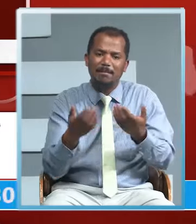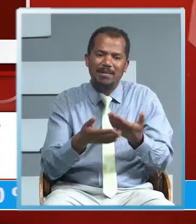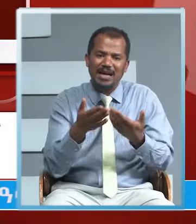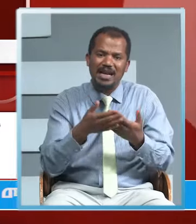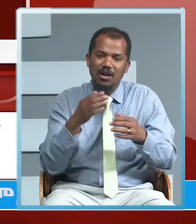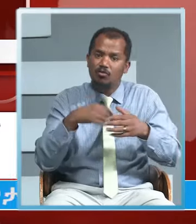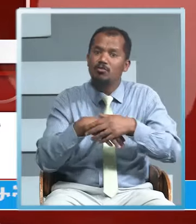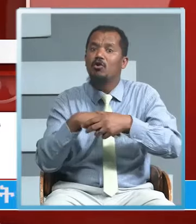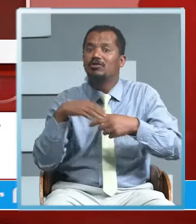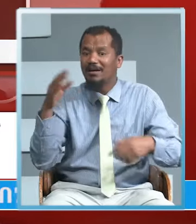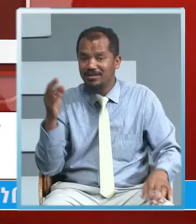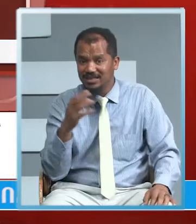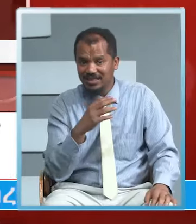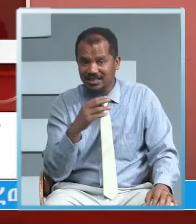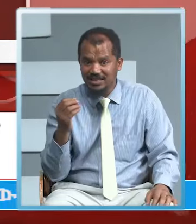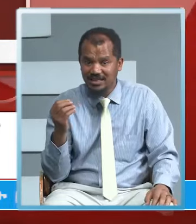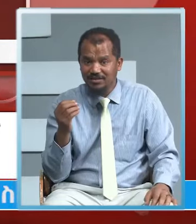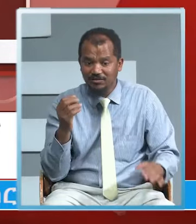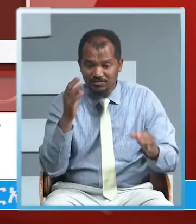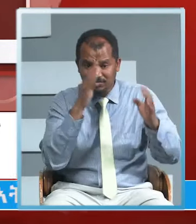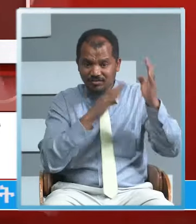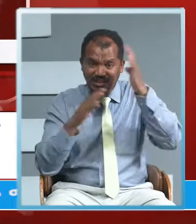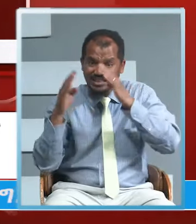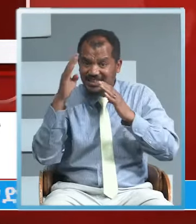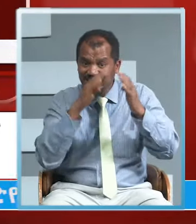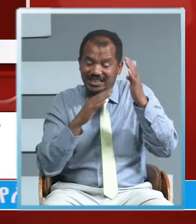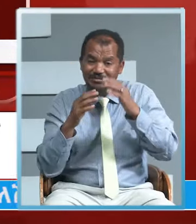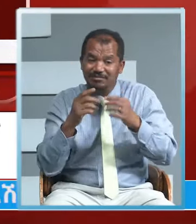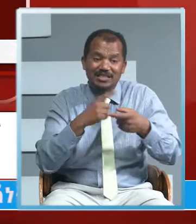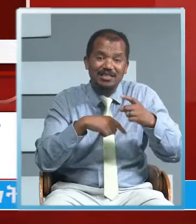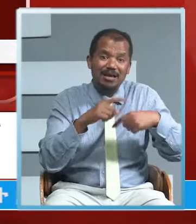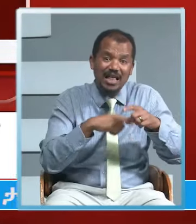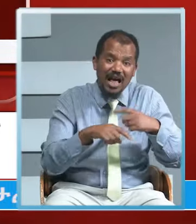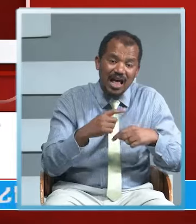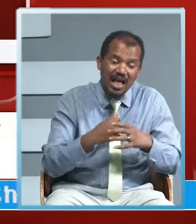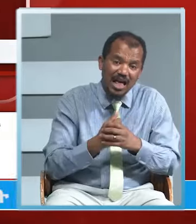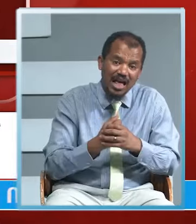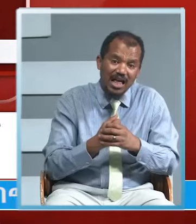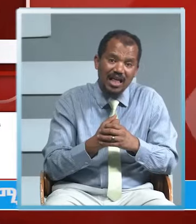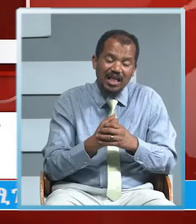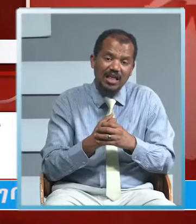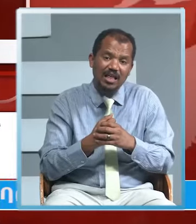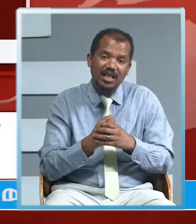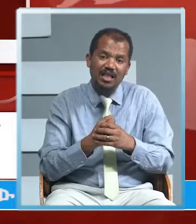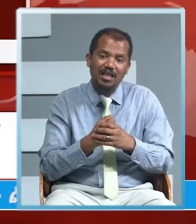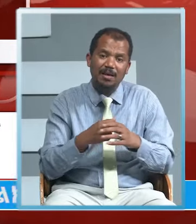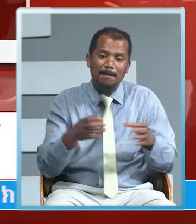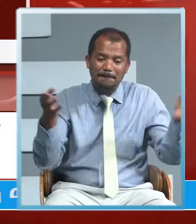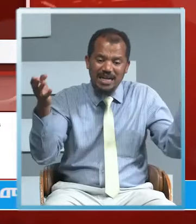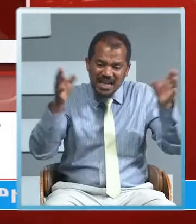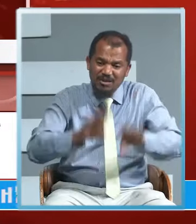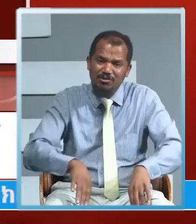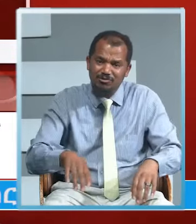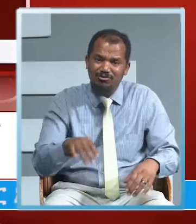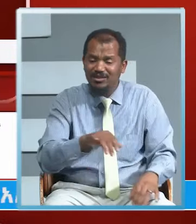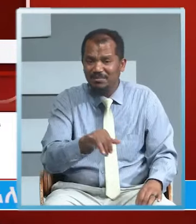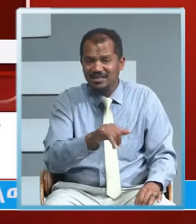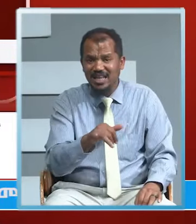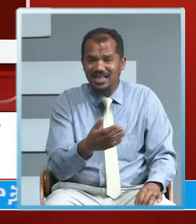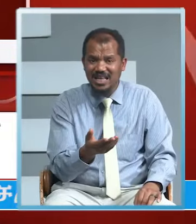በቀላሉ የሚወጣበትንና ችግርም ሲከሰት ለመሬት መደርመሱና እንደዚህ ልክ